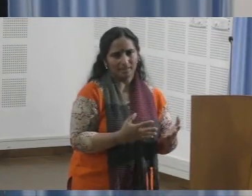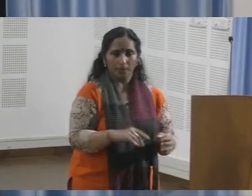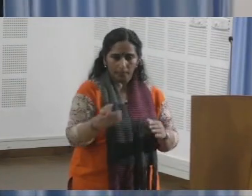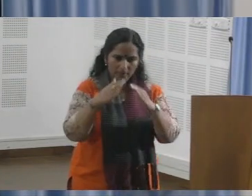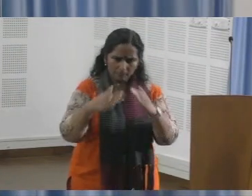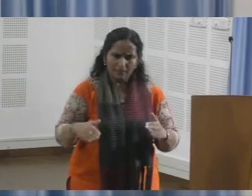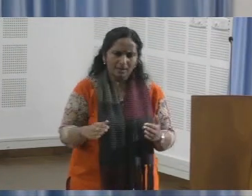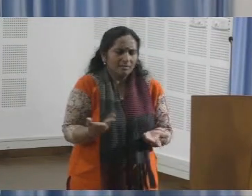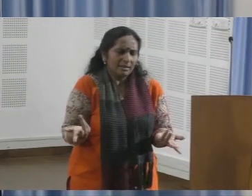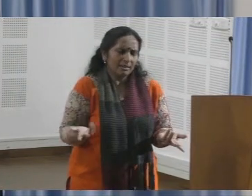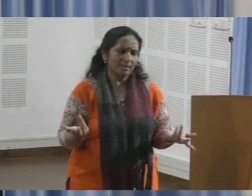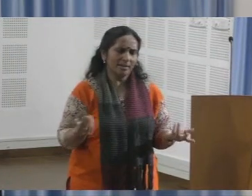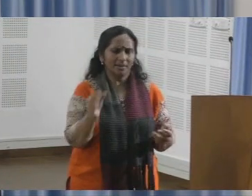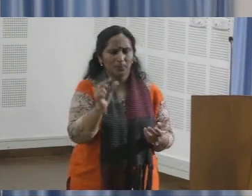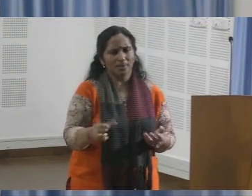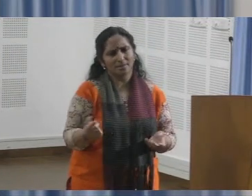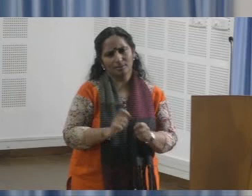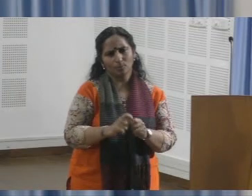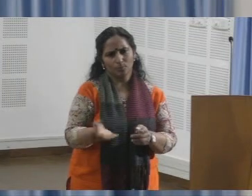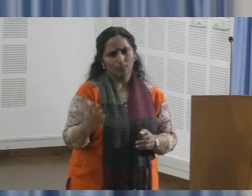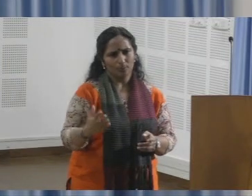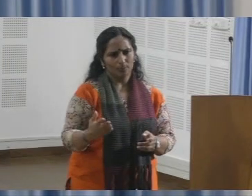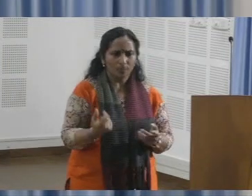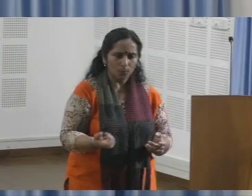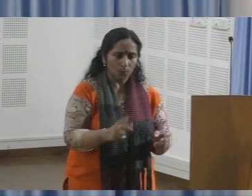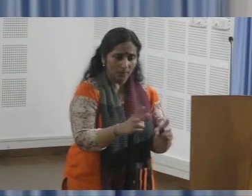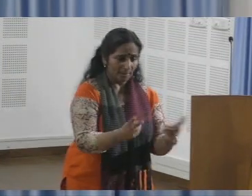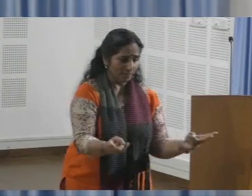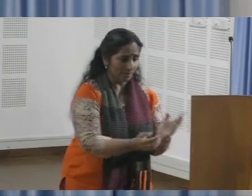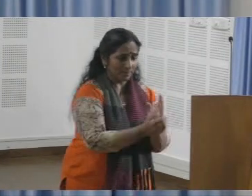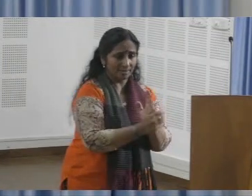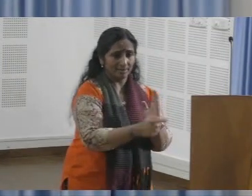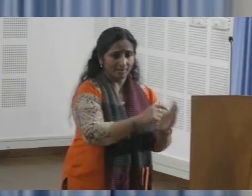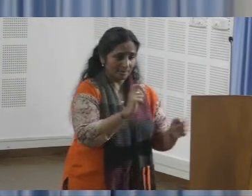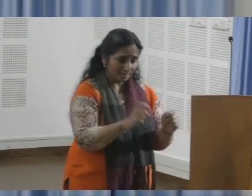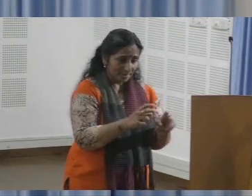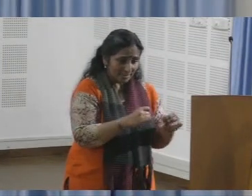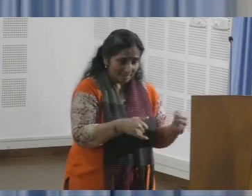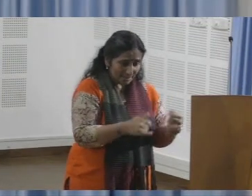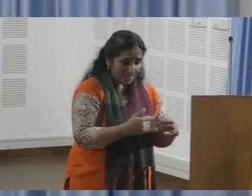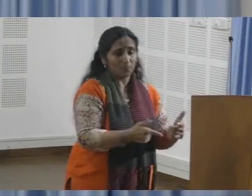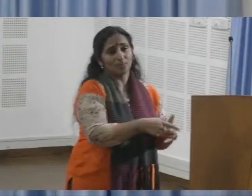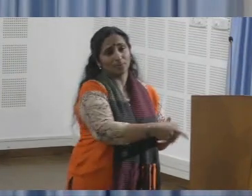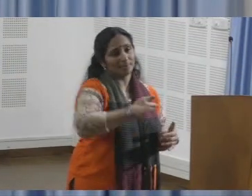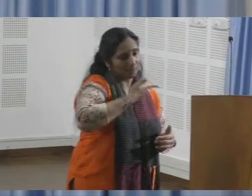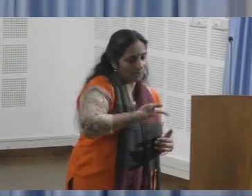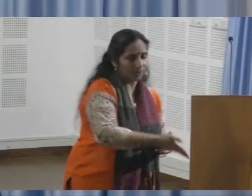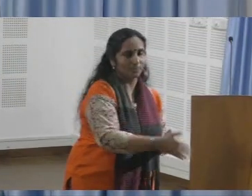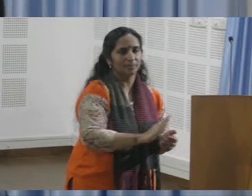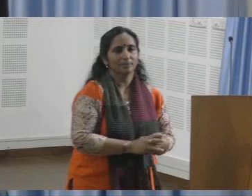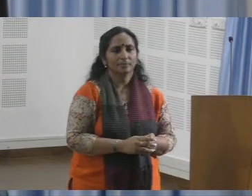ഒരുമിച്ച് കളിക്കാൻ ഇതെല്ലാം പഠിപ്പിക്കാൻ തുടങ്ങി. അപ്പോൾ അവർ രണ്ടുപേരും കൂടി ആകുമ്പോൾ എനിക്കധികം പക്ഷേ ഫസ്റ്റ് സ്റ്റേജസിൽ